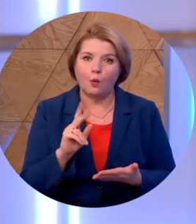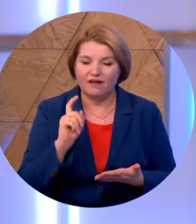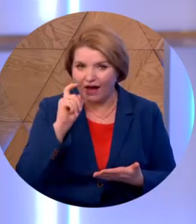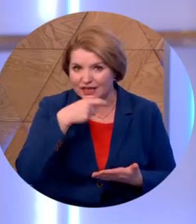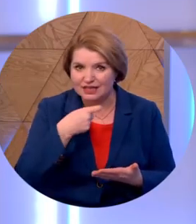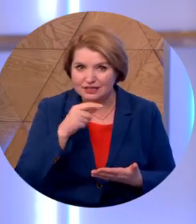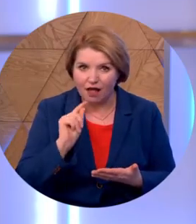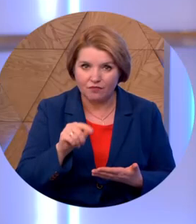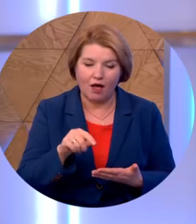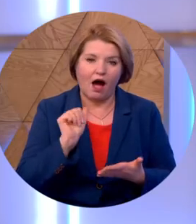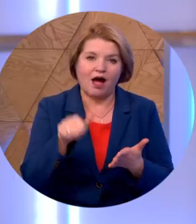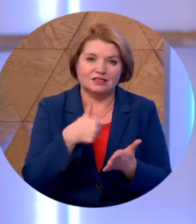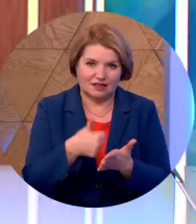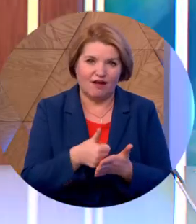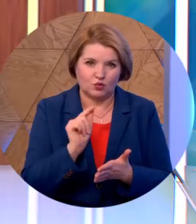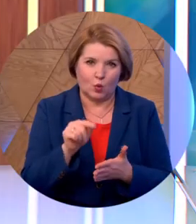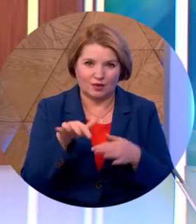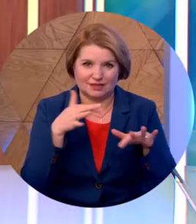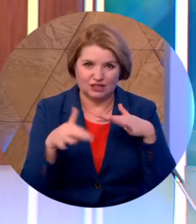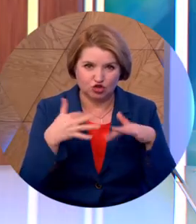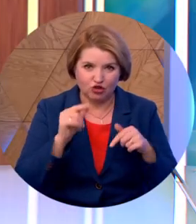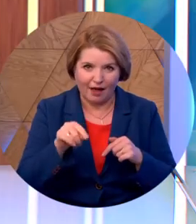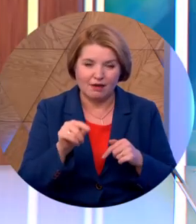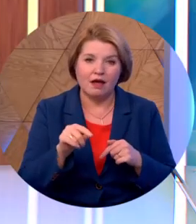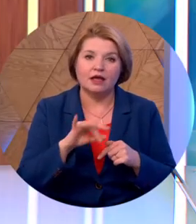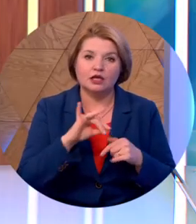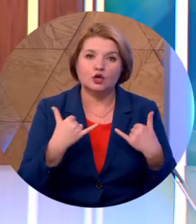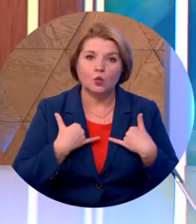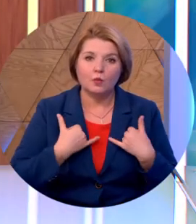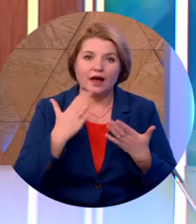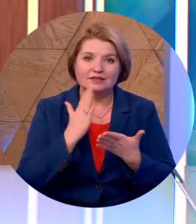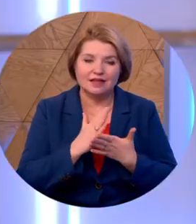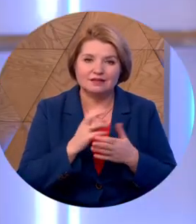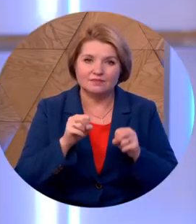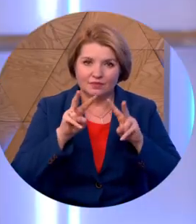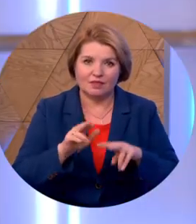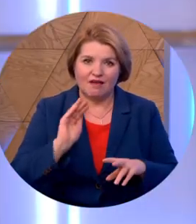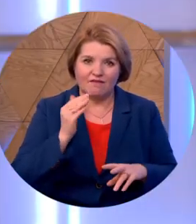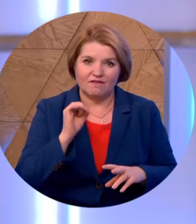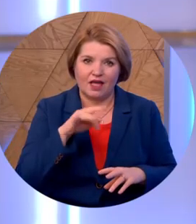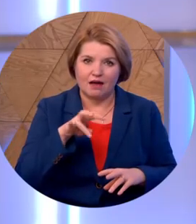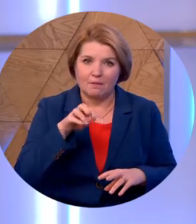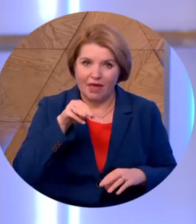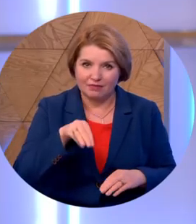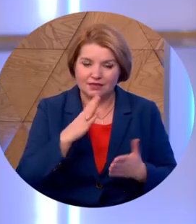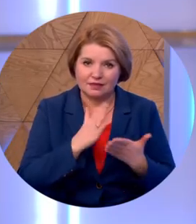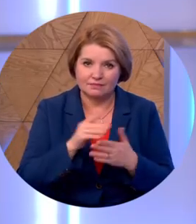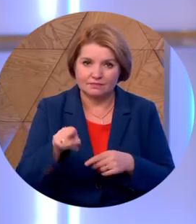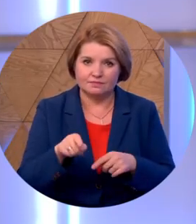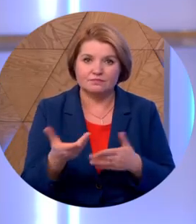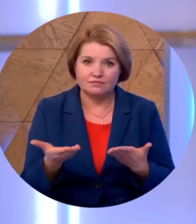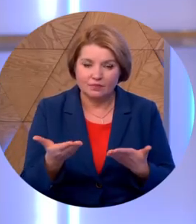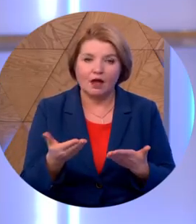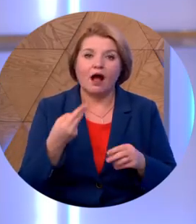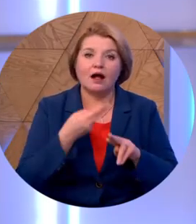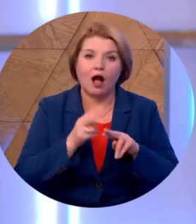там основное е содержание именно рная высота и у нас есть фермент в любой клинике косметологии есть фермент это называется гиалуронидаза